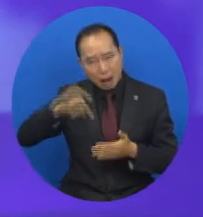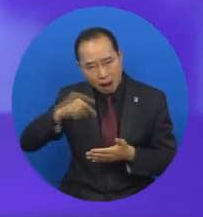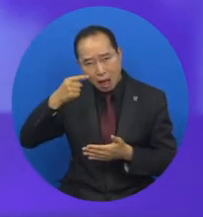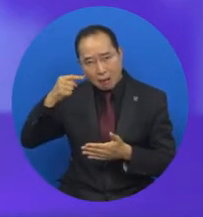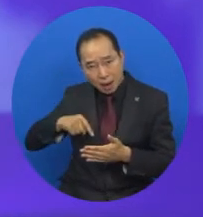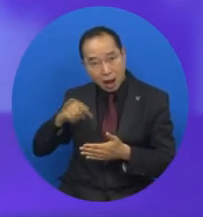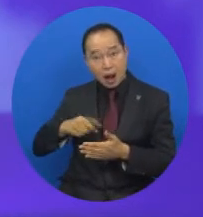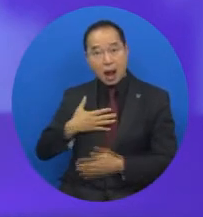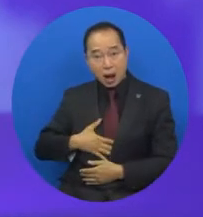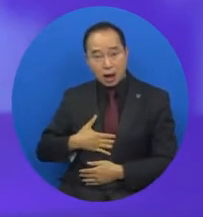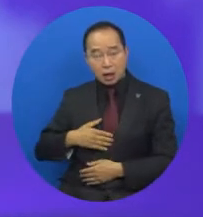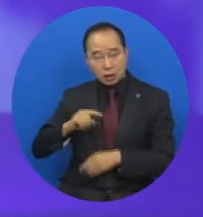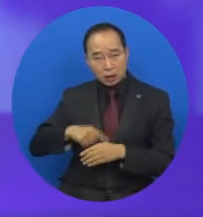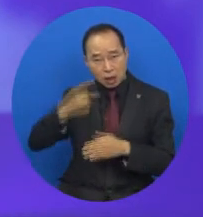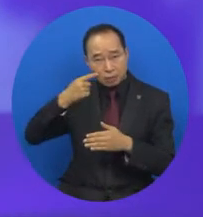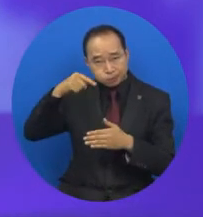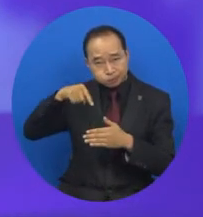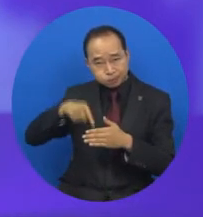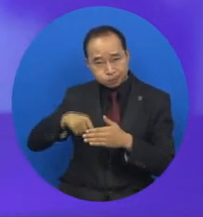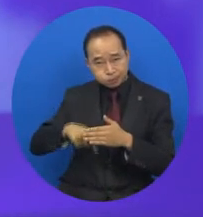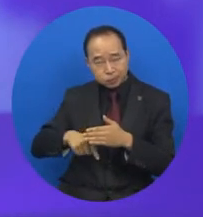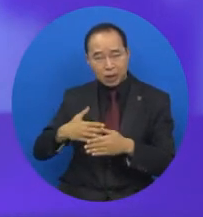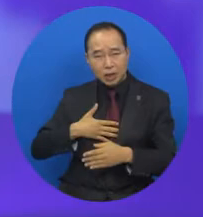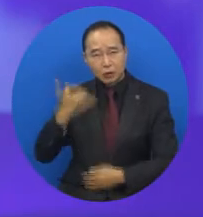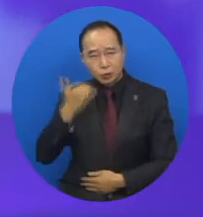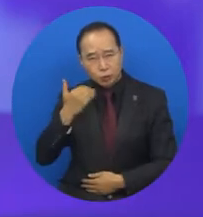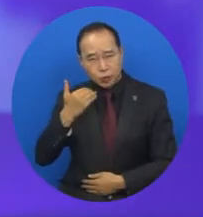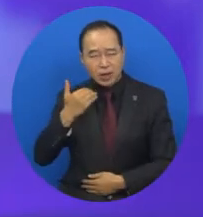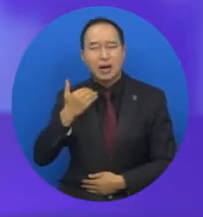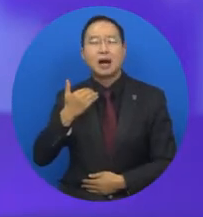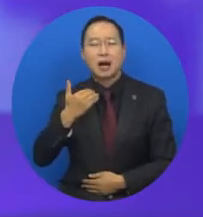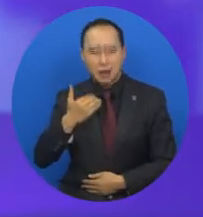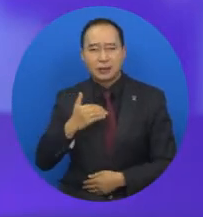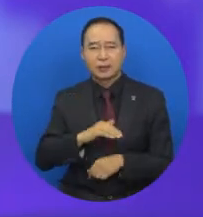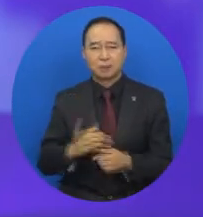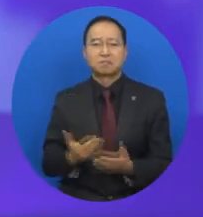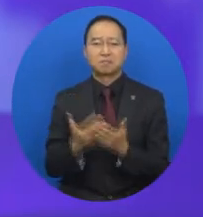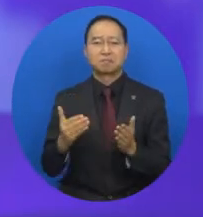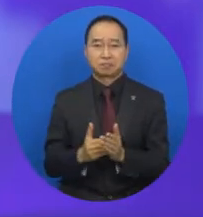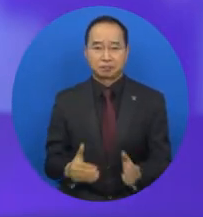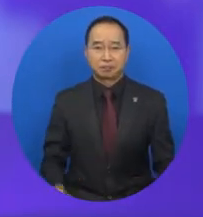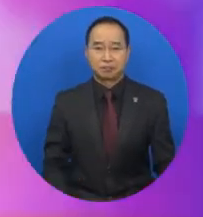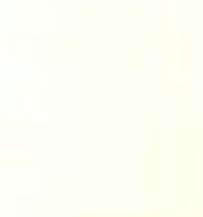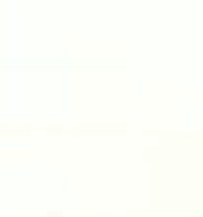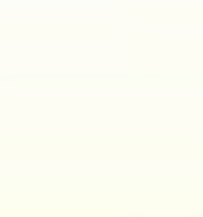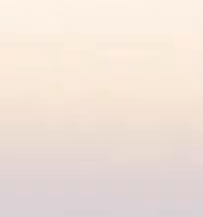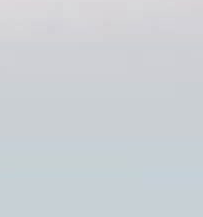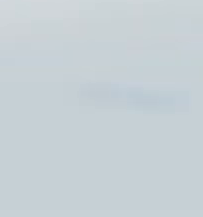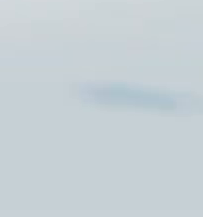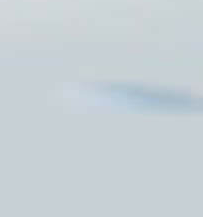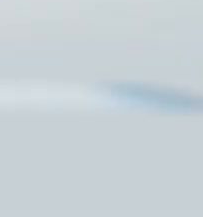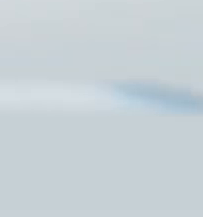과정과 경험들을 통해서 많은 통찰과 저의 정체성을 확립해 왔던 것 같습니다.